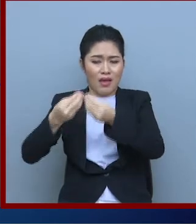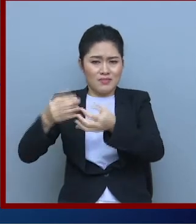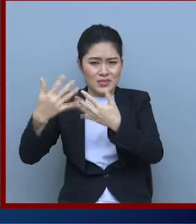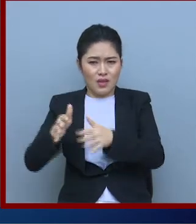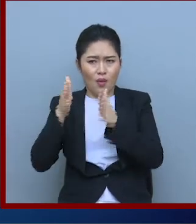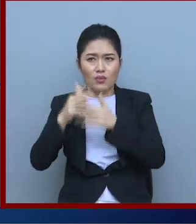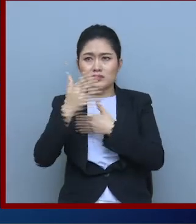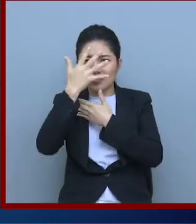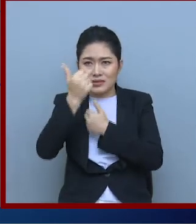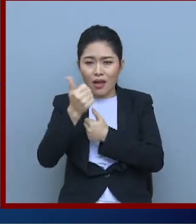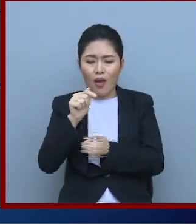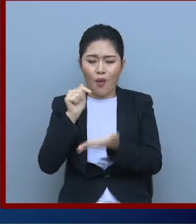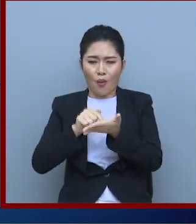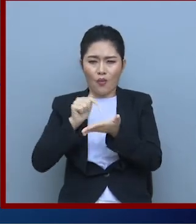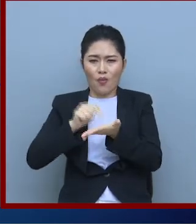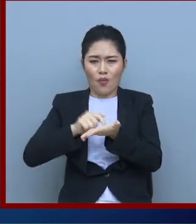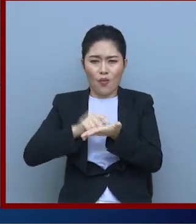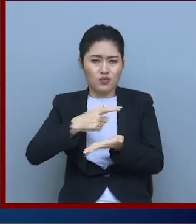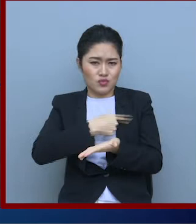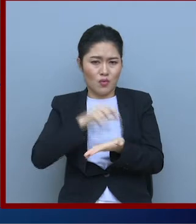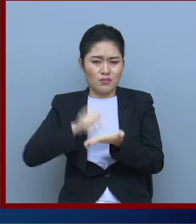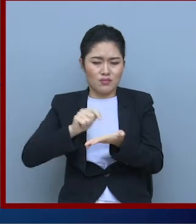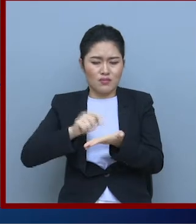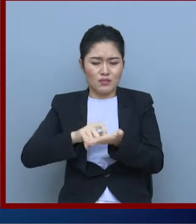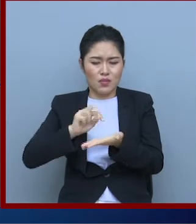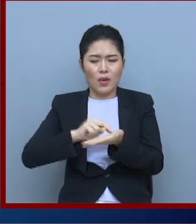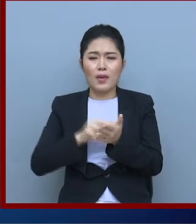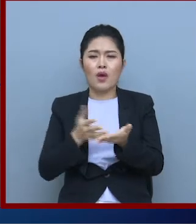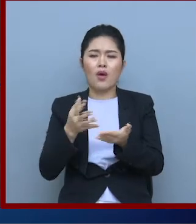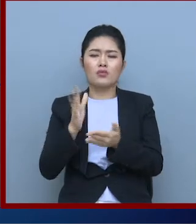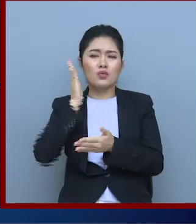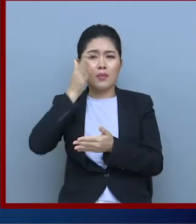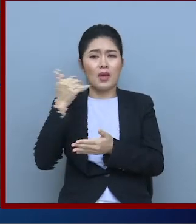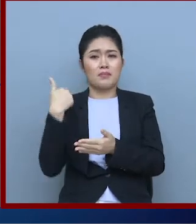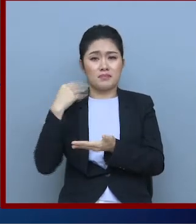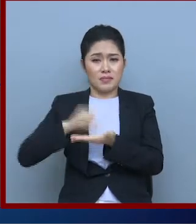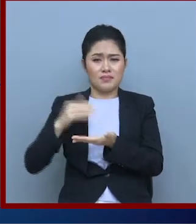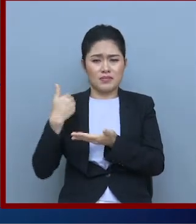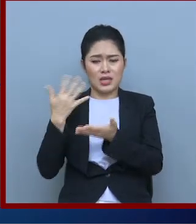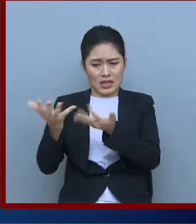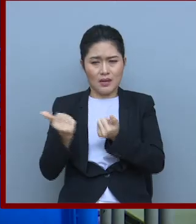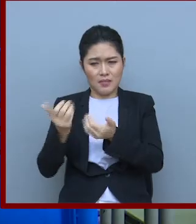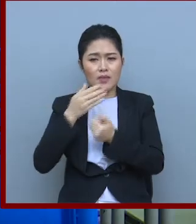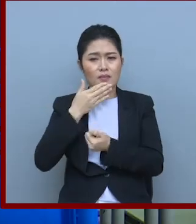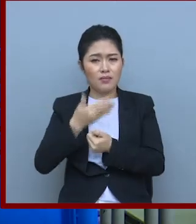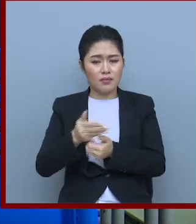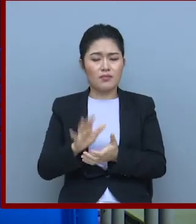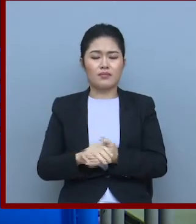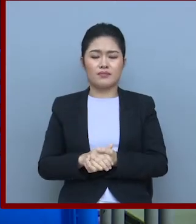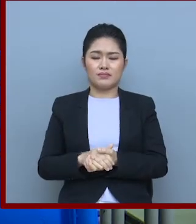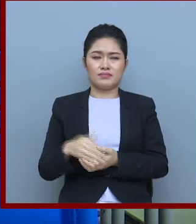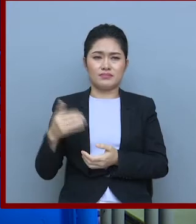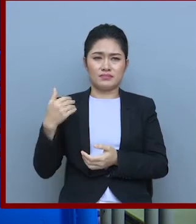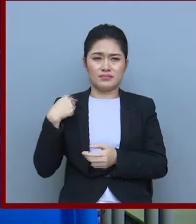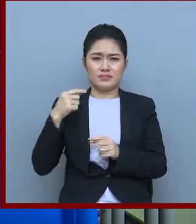ครับแล้วก็ Subscribe คือการขอรับข้อมูลนะครับด้วยมีคำคำหนึ่งนะครับที่เรียกว่า